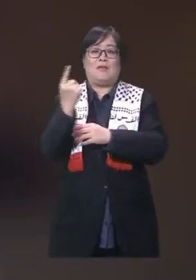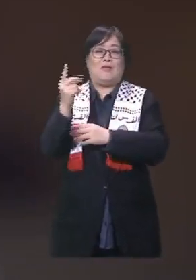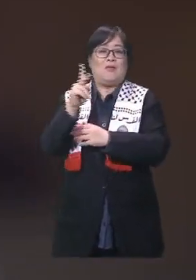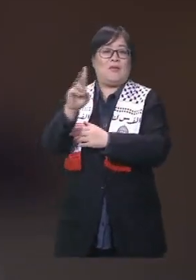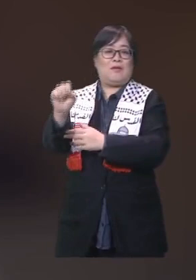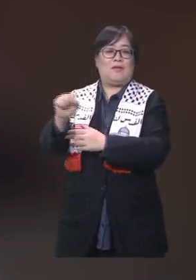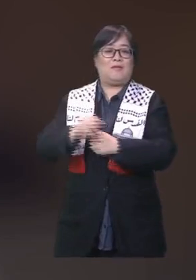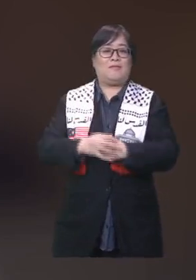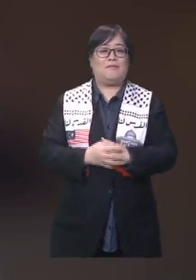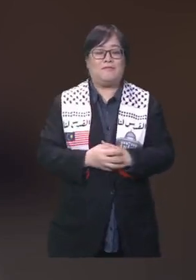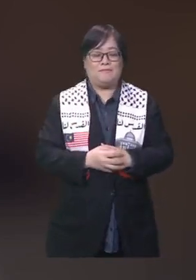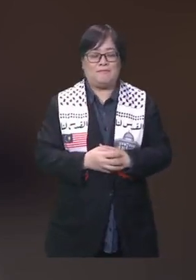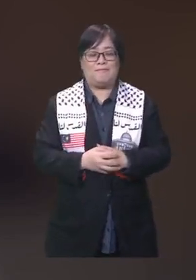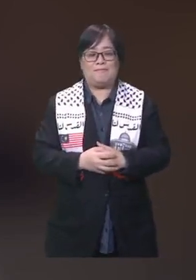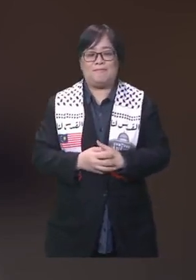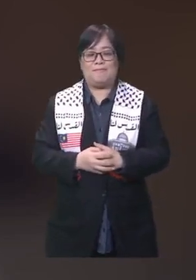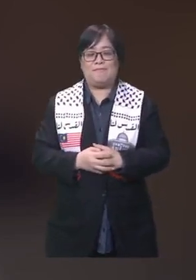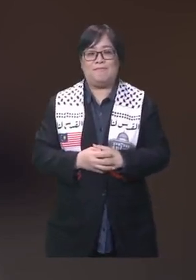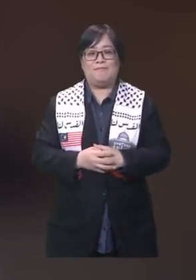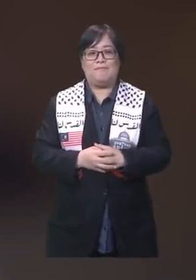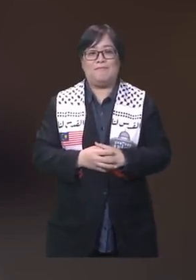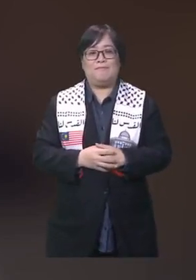kes fore